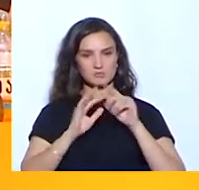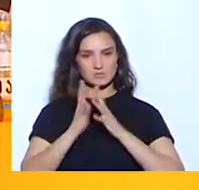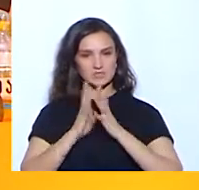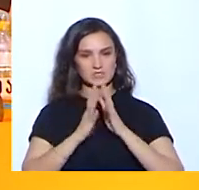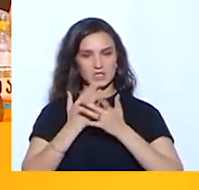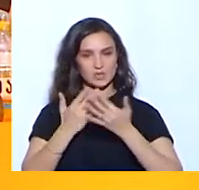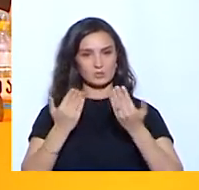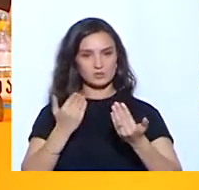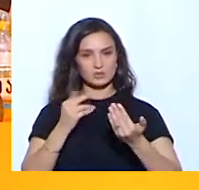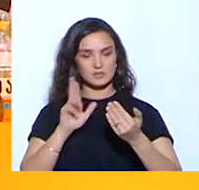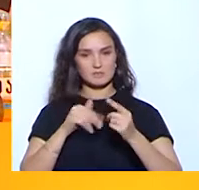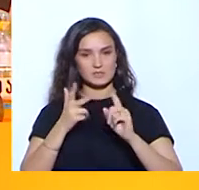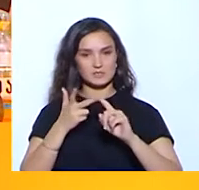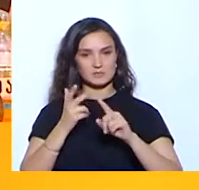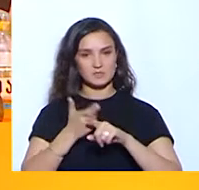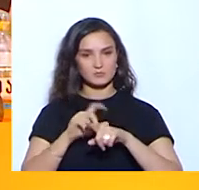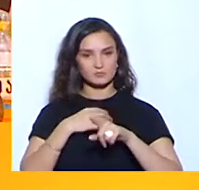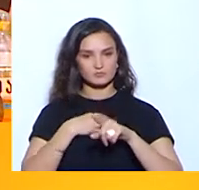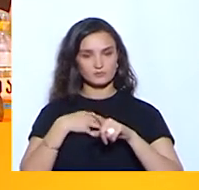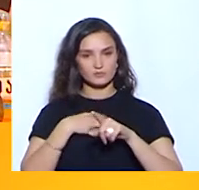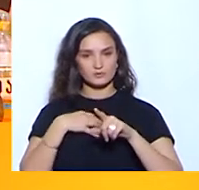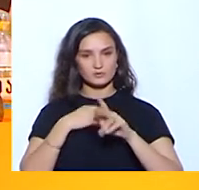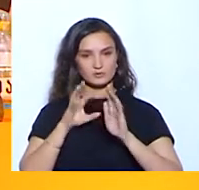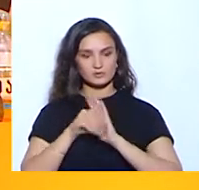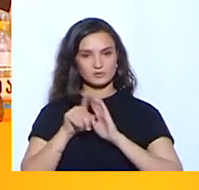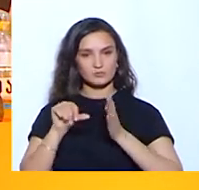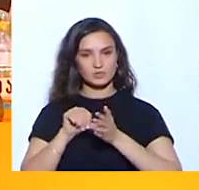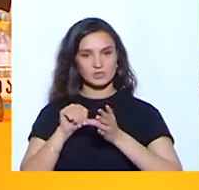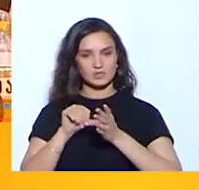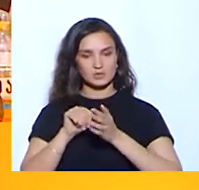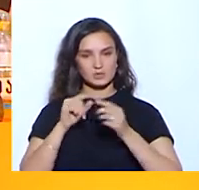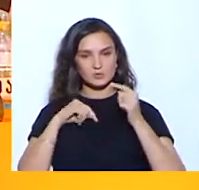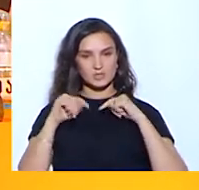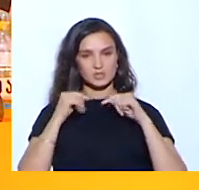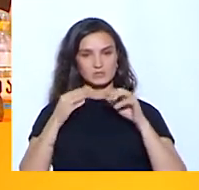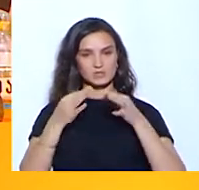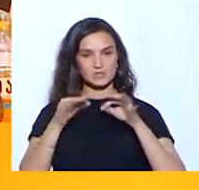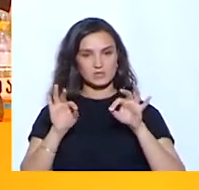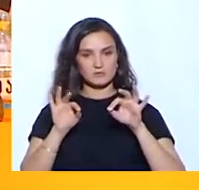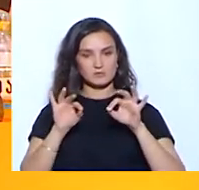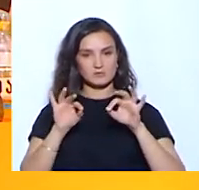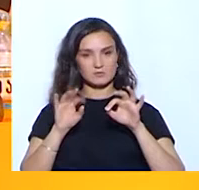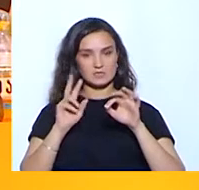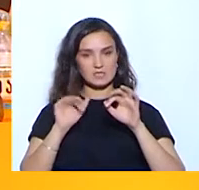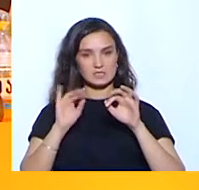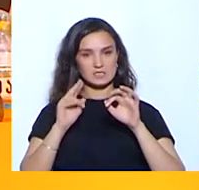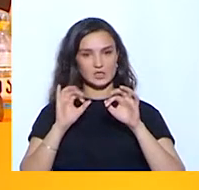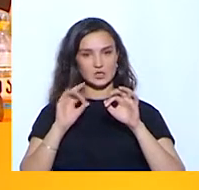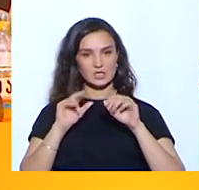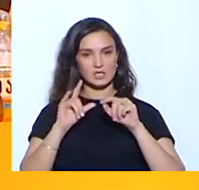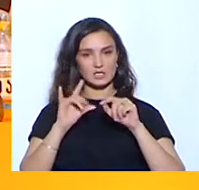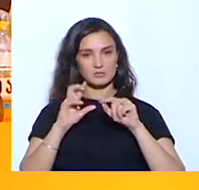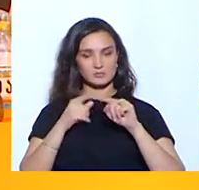მცენარეული ბოჭკოსი. და მესამე ძალიან მნიშვნელოვანი კომპონენტი, ის მონაწილეობს ორგანიზმის გათავისუფლებაში კანცეროგენებისაგან